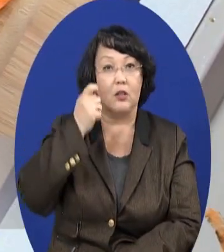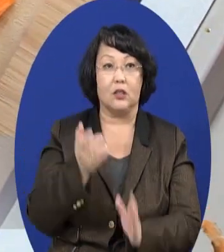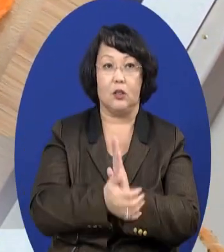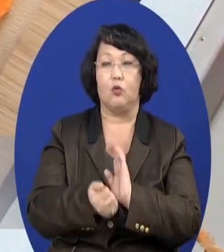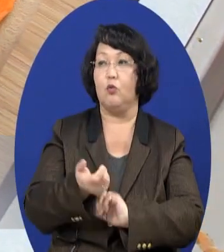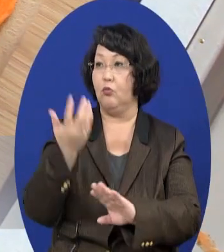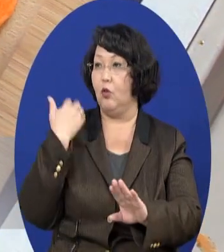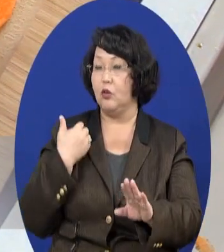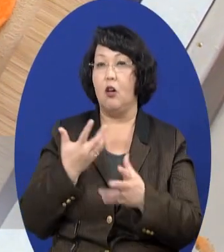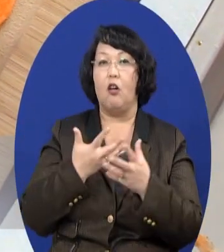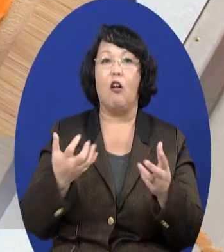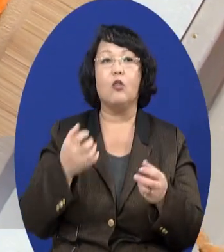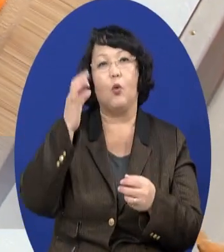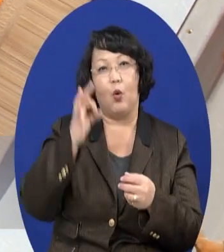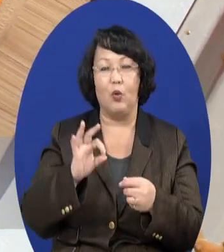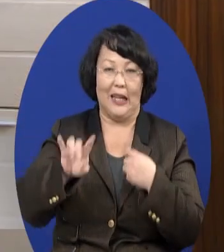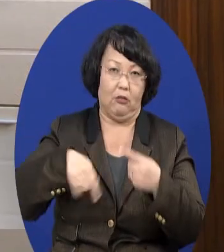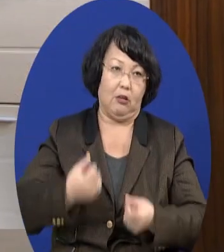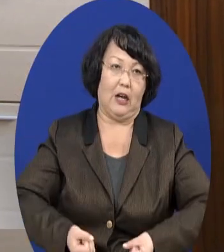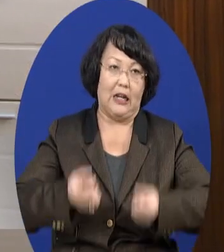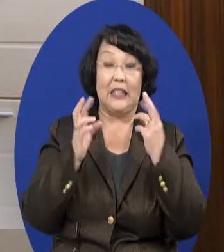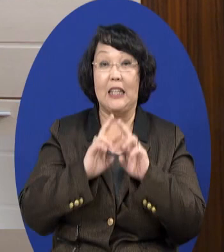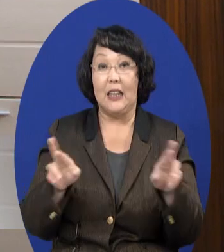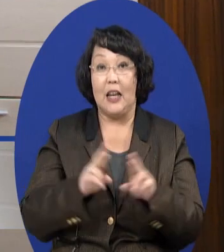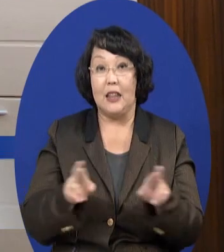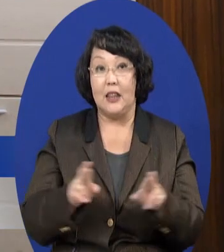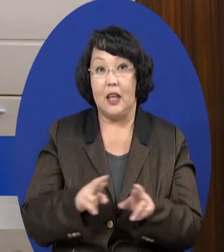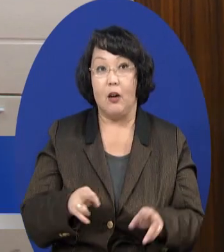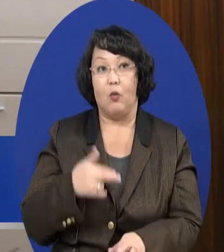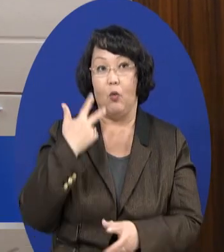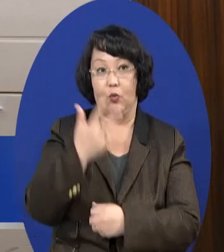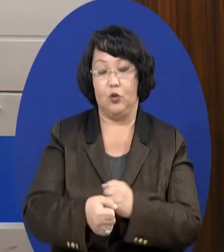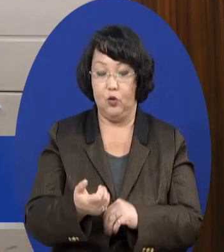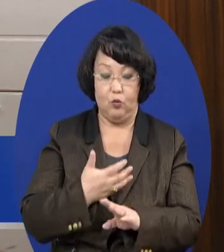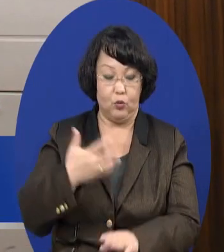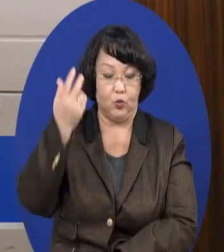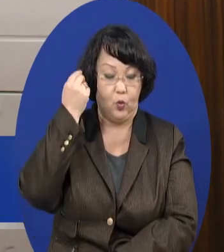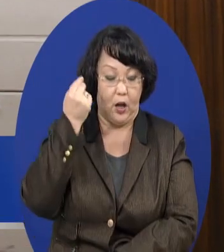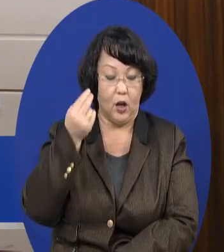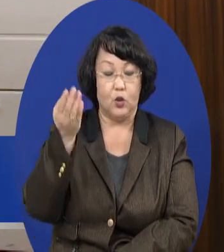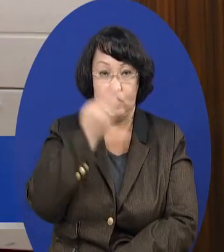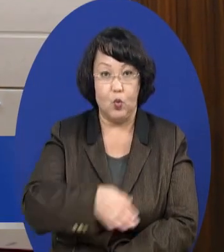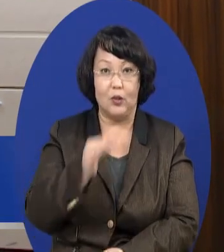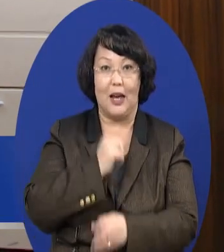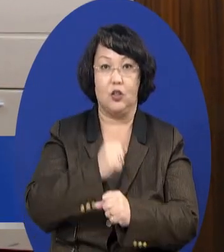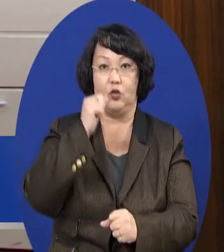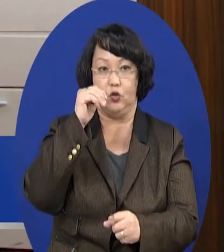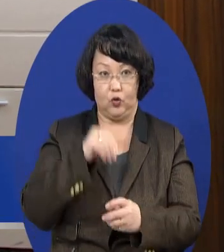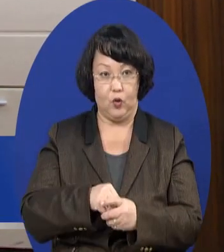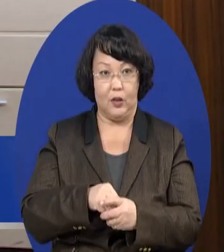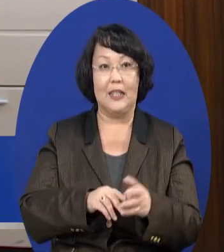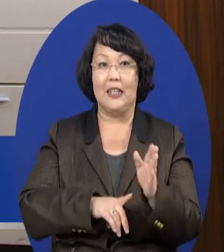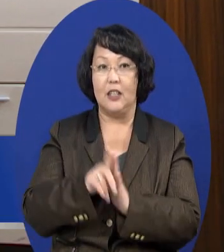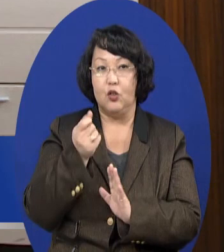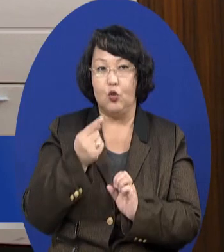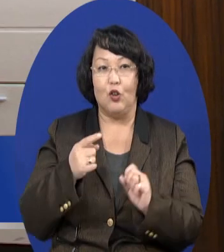байна. Ялгаад тийш 10 жилд 3 жил юм сураал тэгэл шууд ажилд орох юм чи эхлээд би